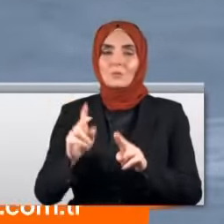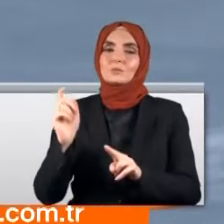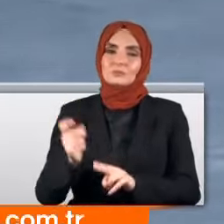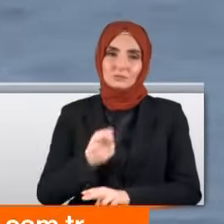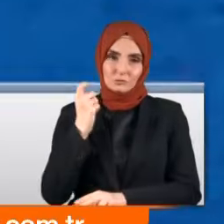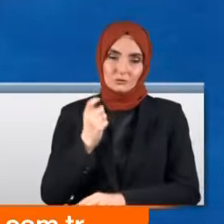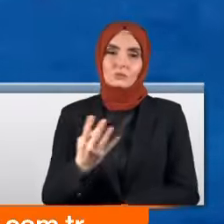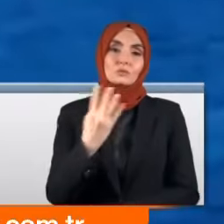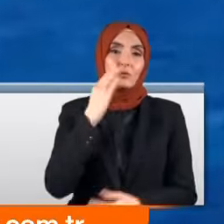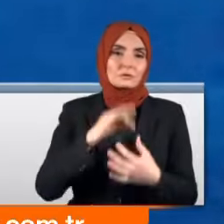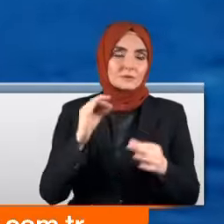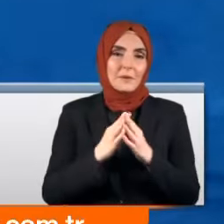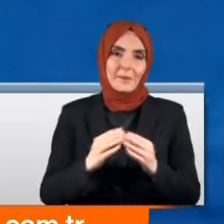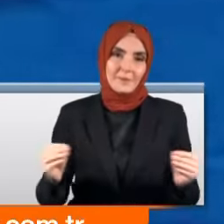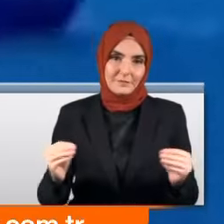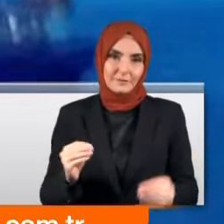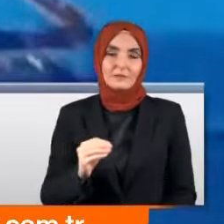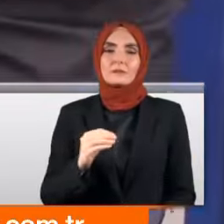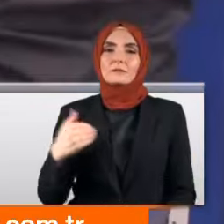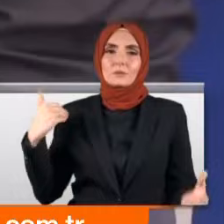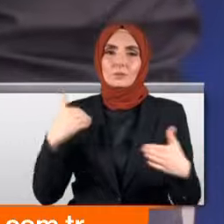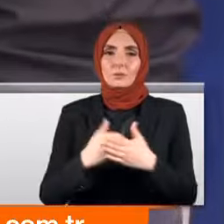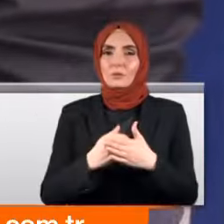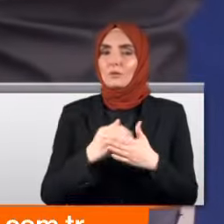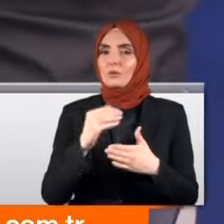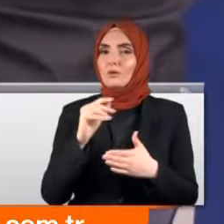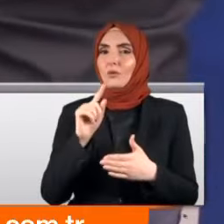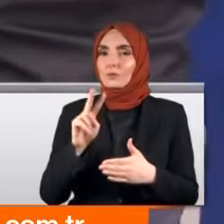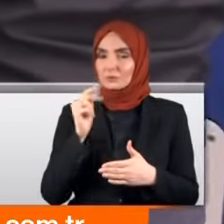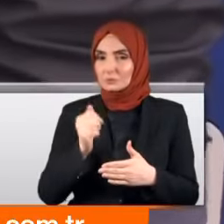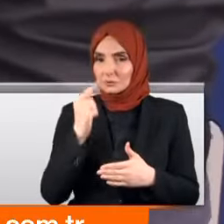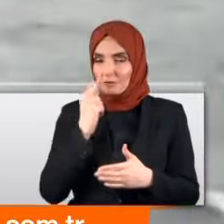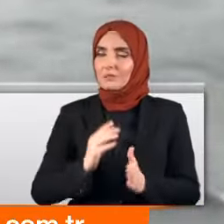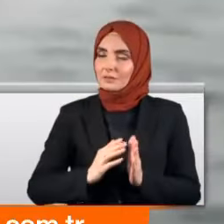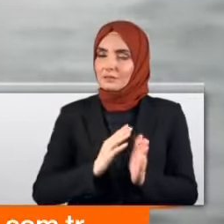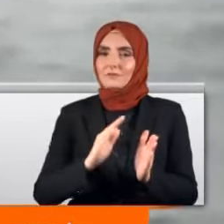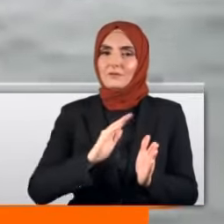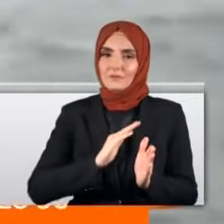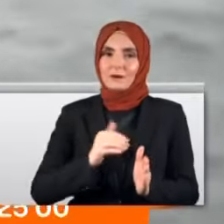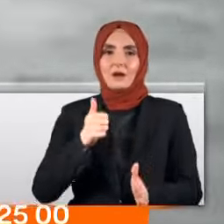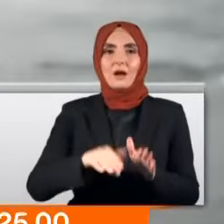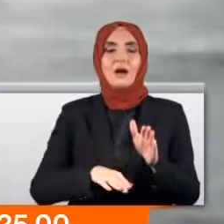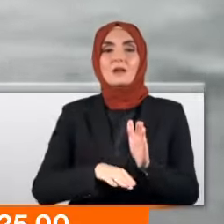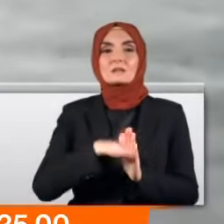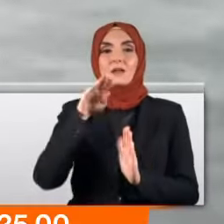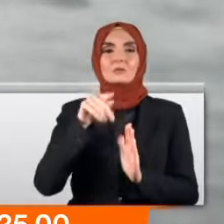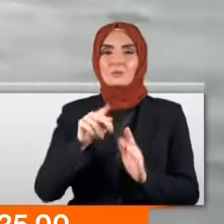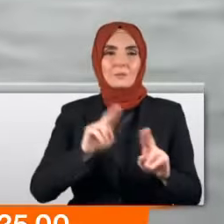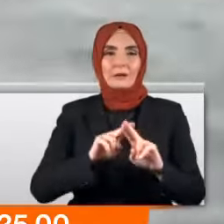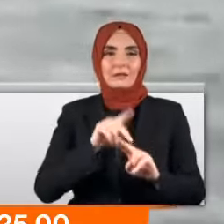de devam etti. 51 metre derinlikteki gemiye dalgıçlar asansör yardımıyla indi. Şu an itibariyle